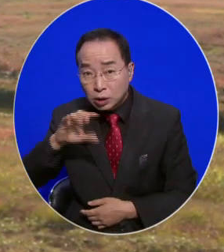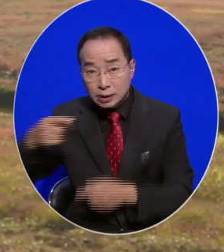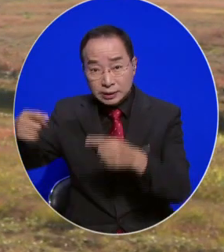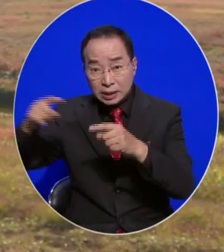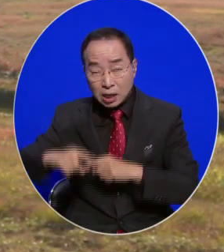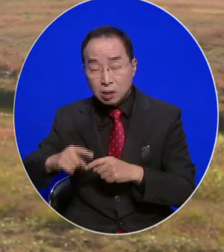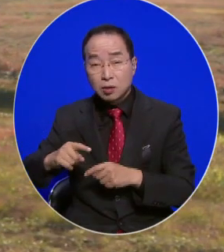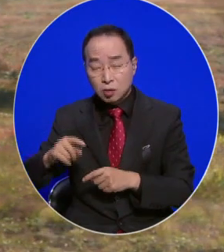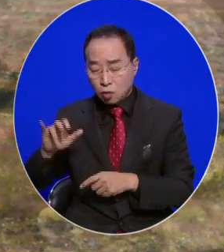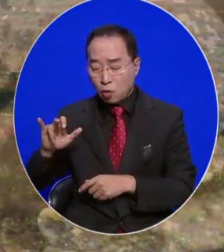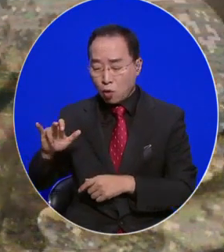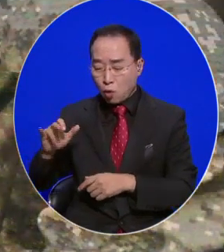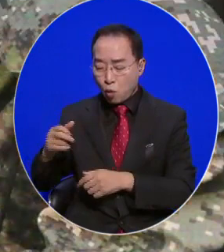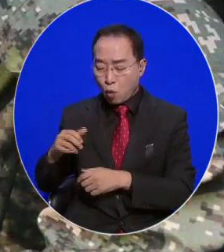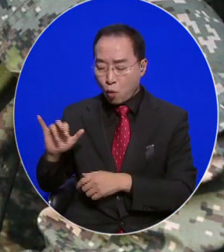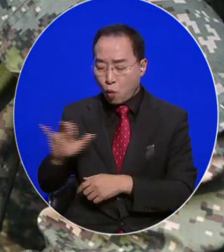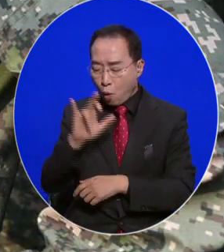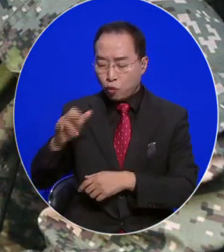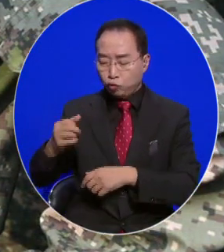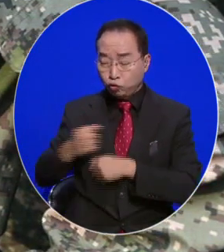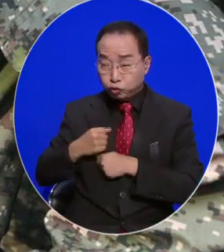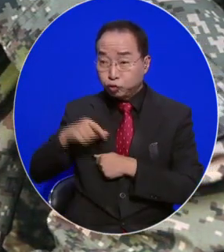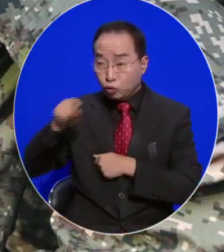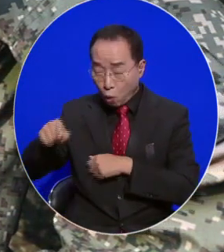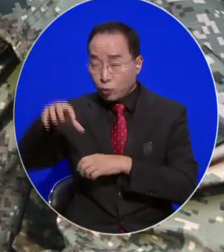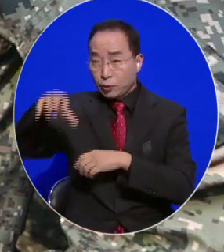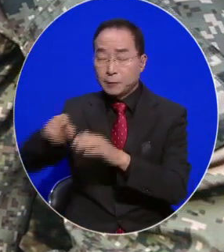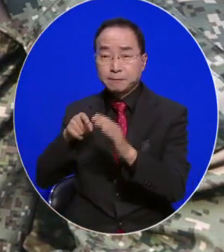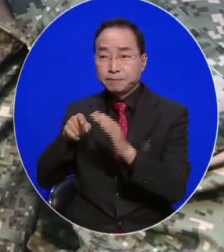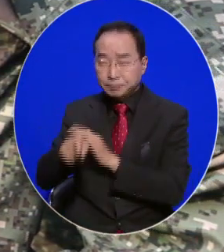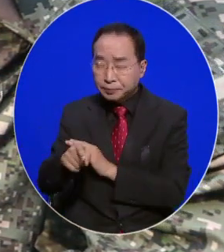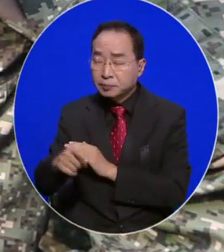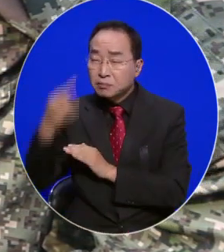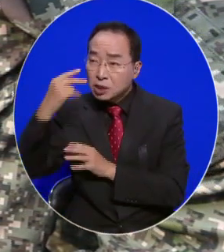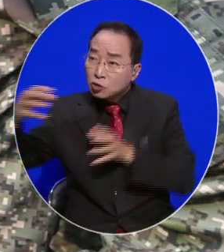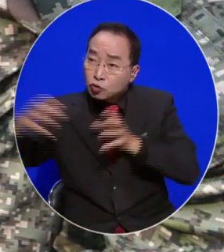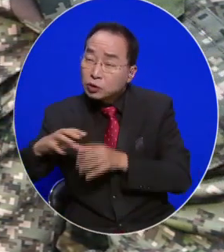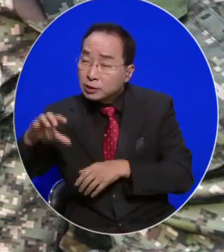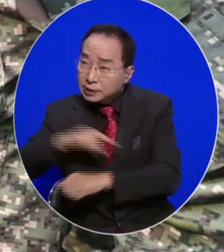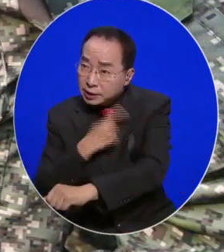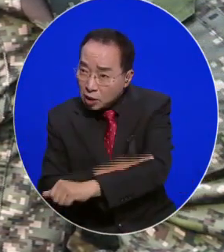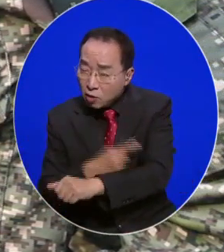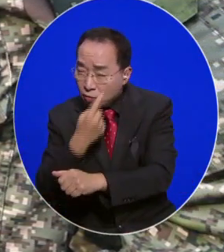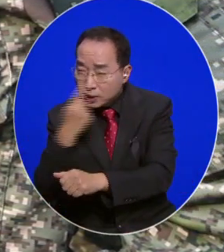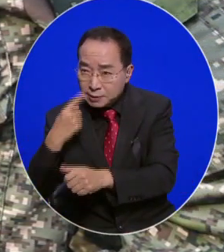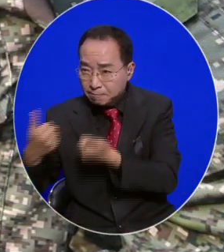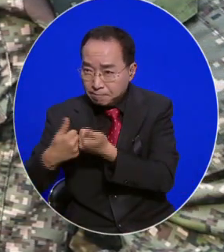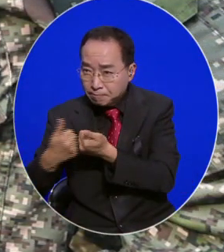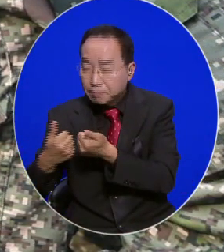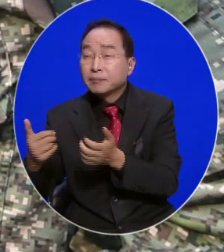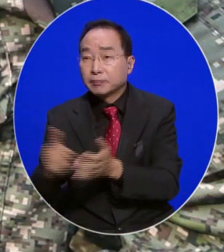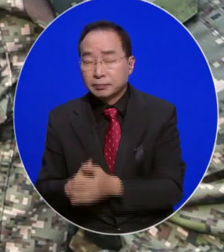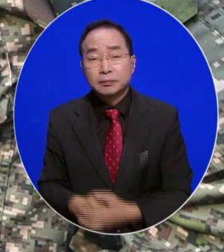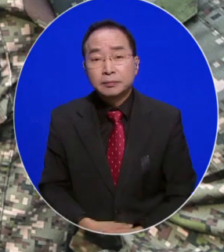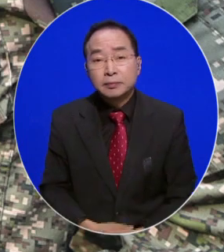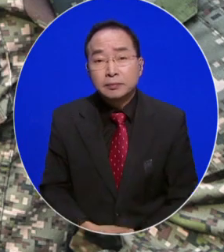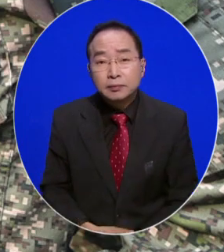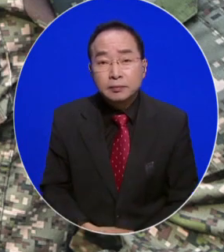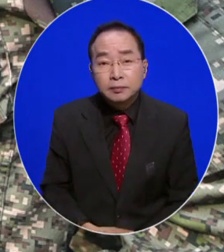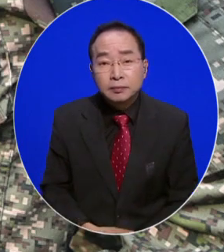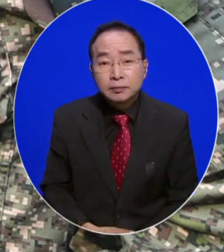중인 공군 제19 전투 비행단을 찾아 전시 연합 작전 수행 능력을 점검했습니다. KTV 김연아입니다.